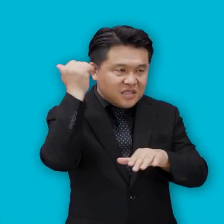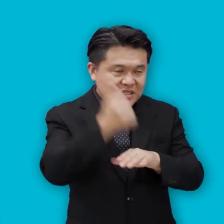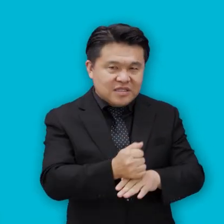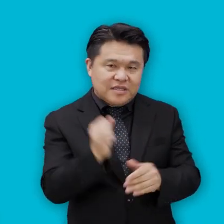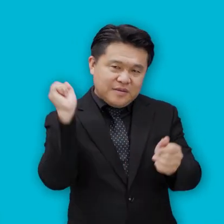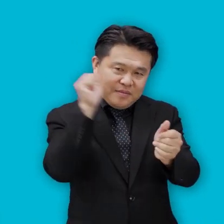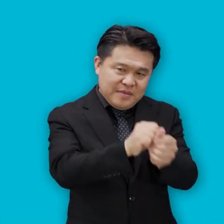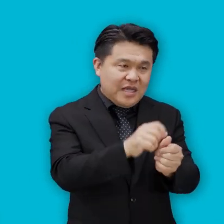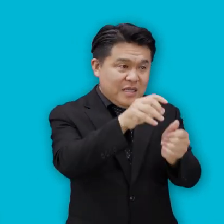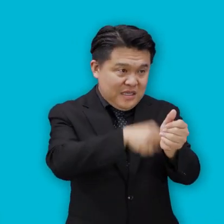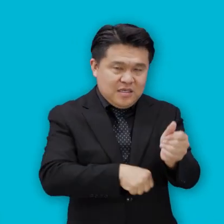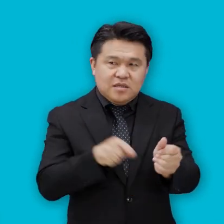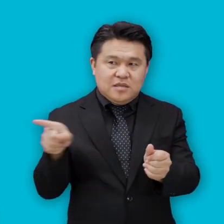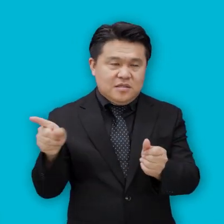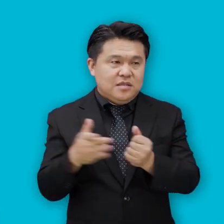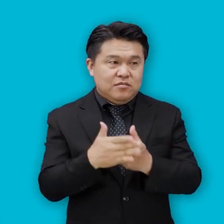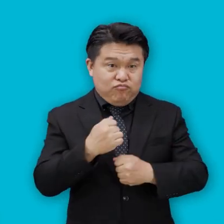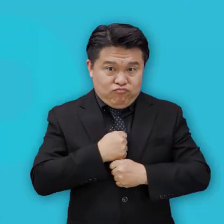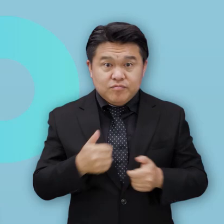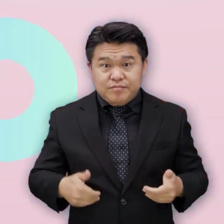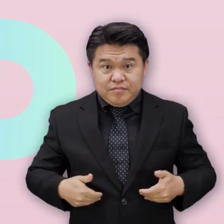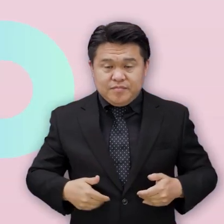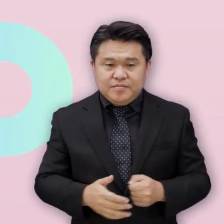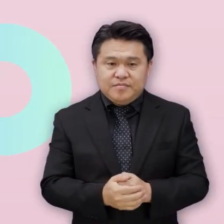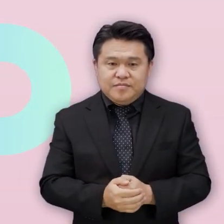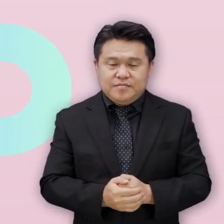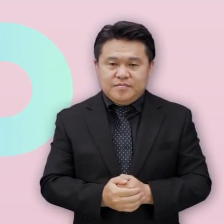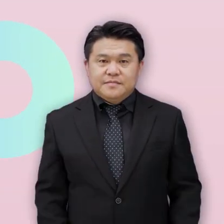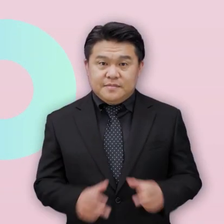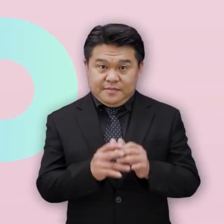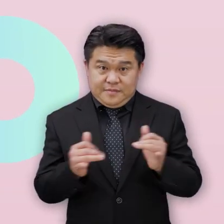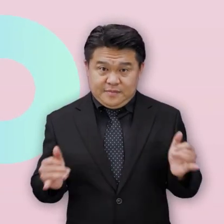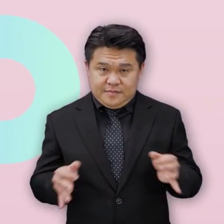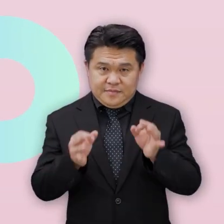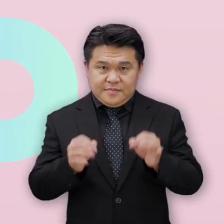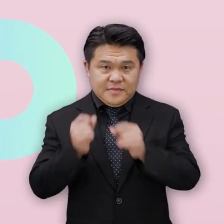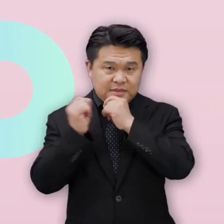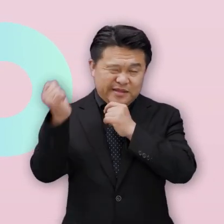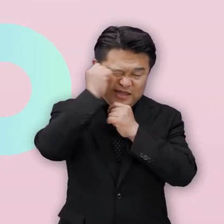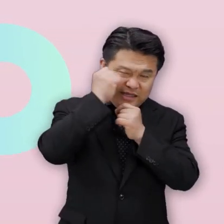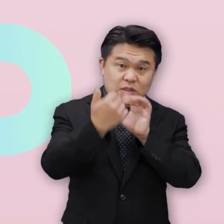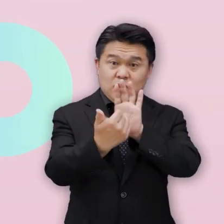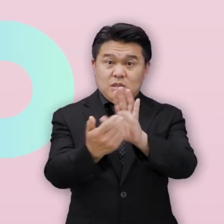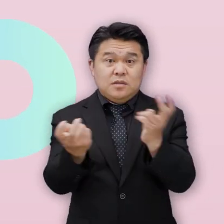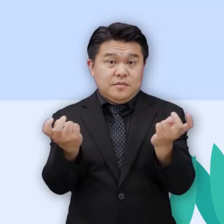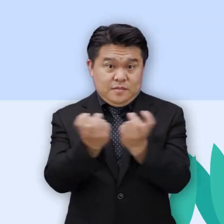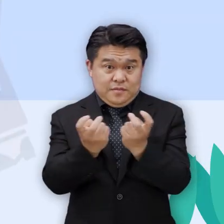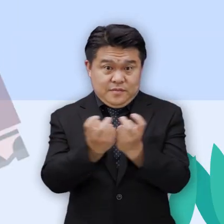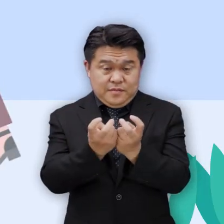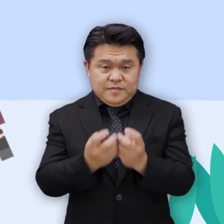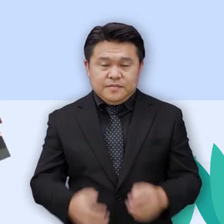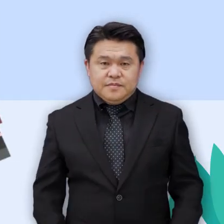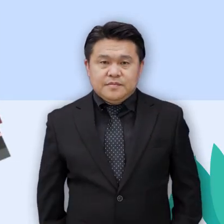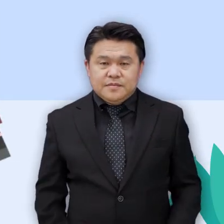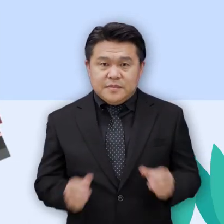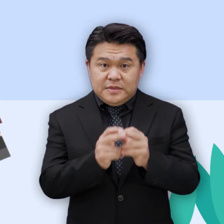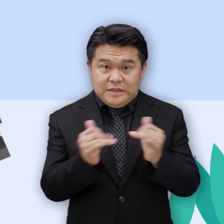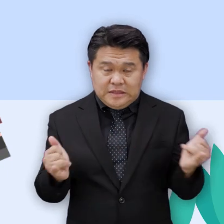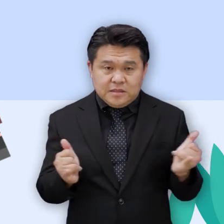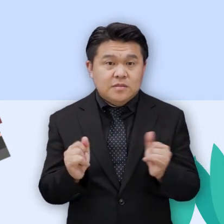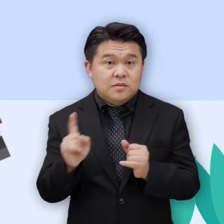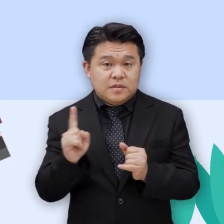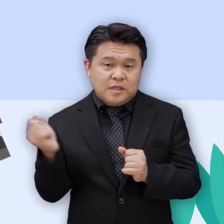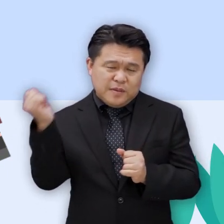많으니 특히나 주의해야 합니다. 장애인 대상 금융사기 예방법. 장애를 가진 분들의